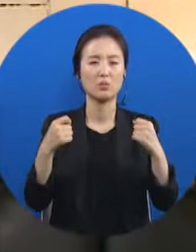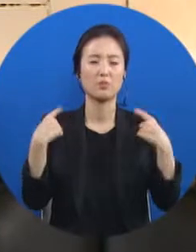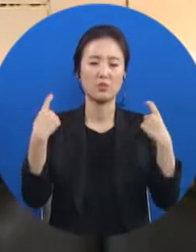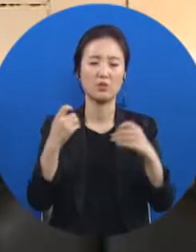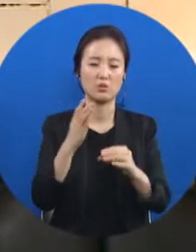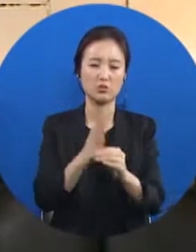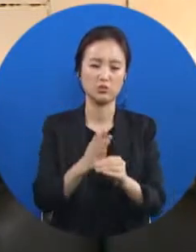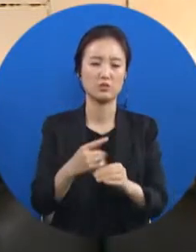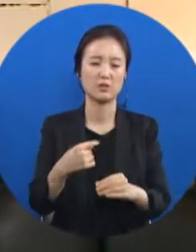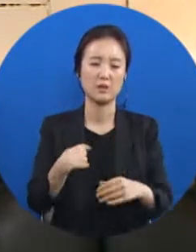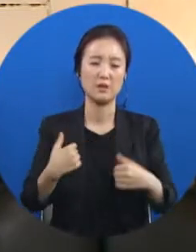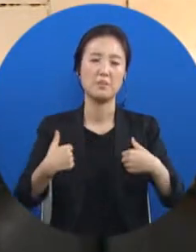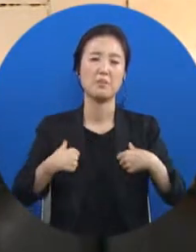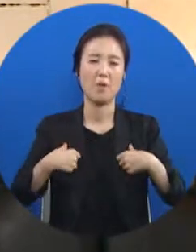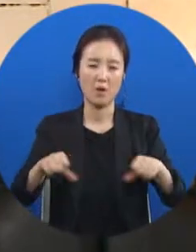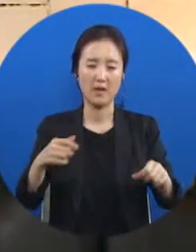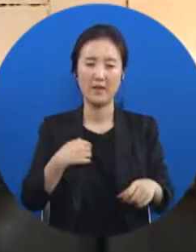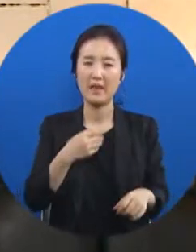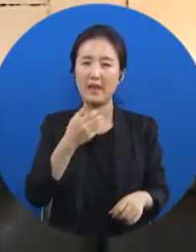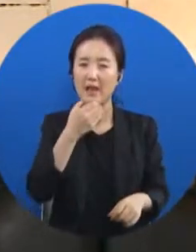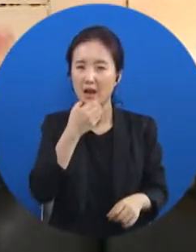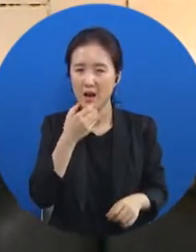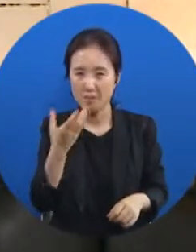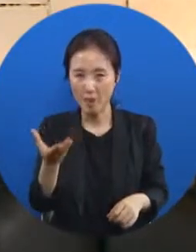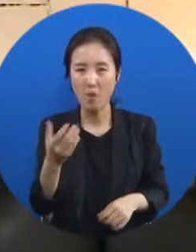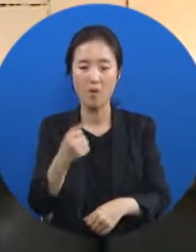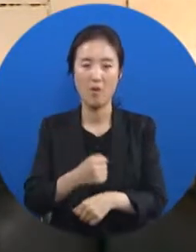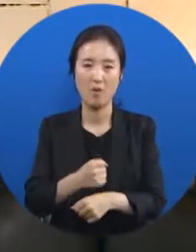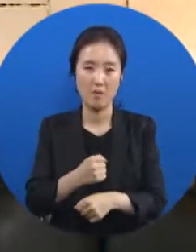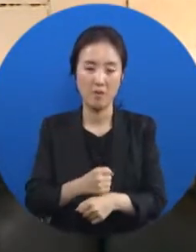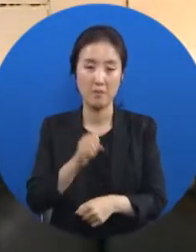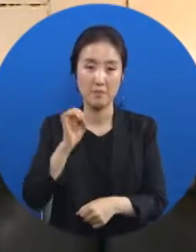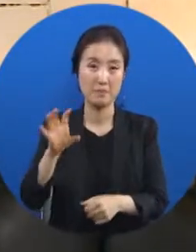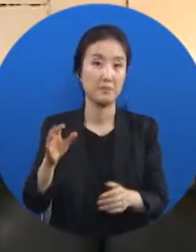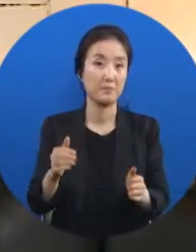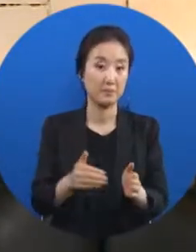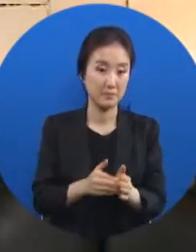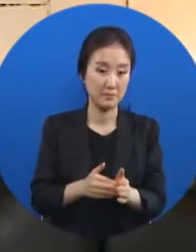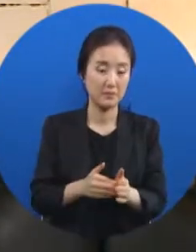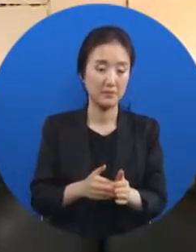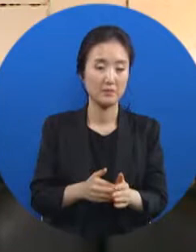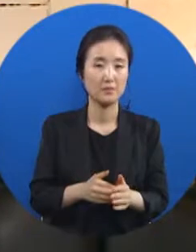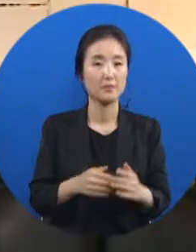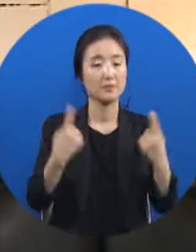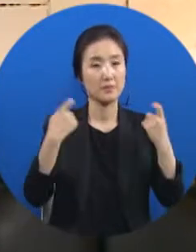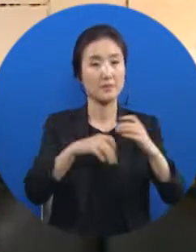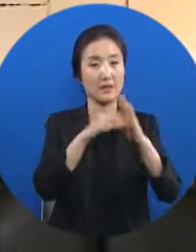그냥 포기하겠다. 양보하겠습니다. 하고 돌아왔더니 학교에서 부르더라고요.